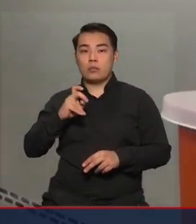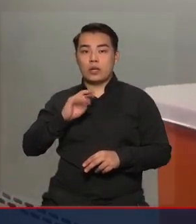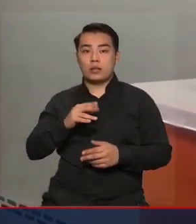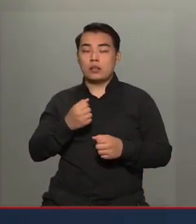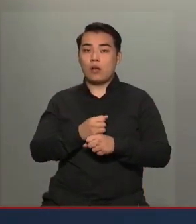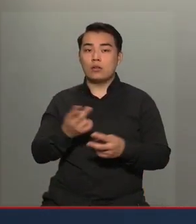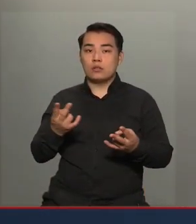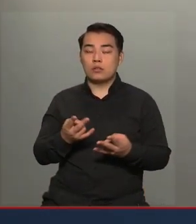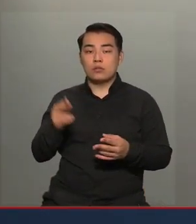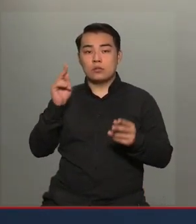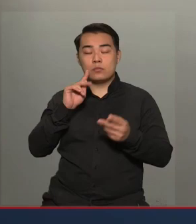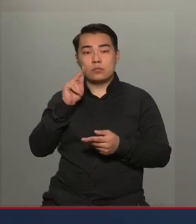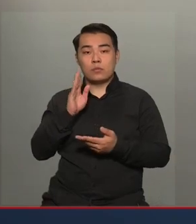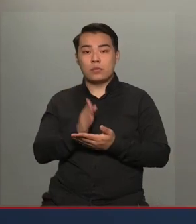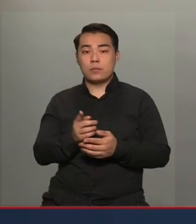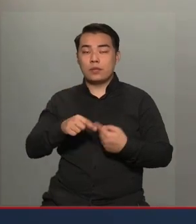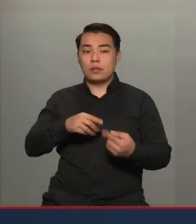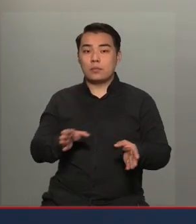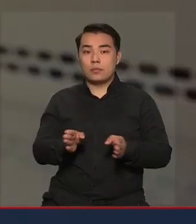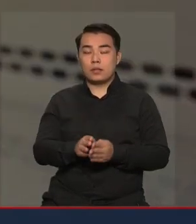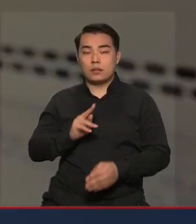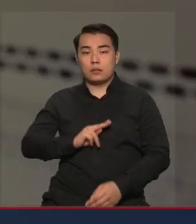должна научиться работать с бизнесом.